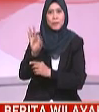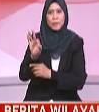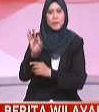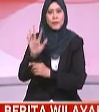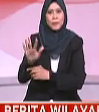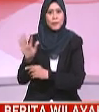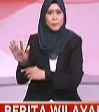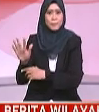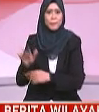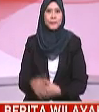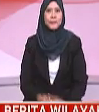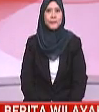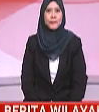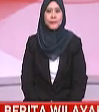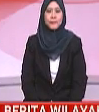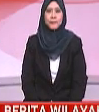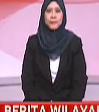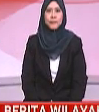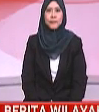082-512-955.